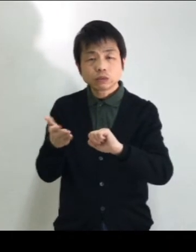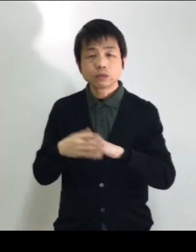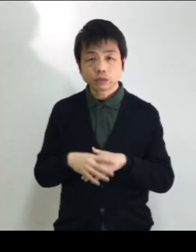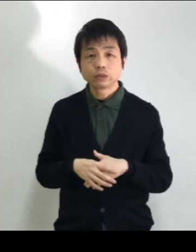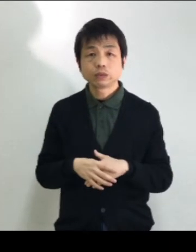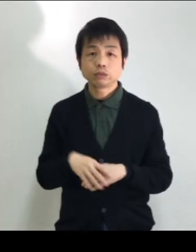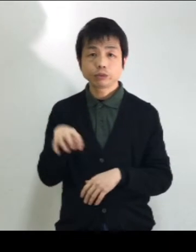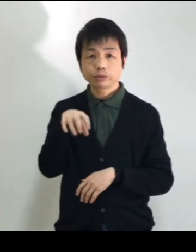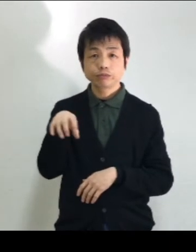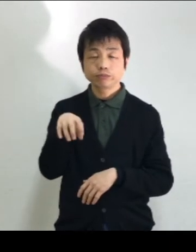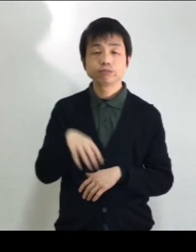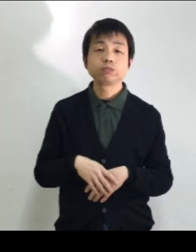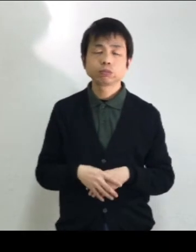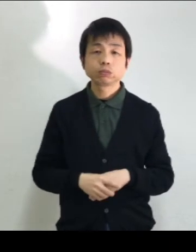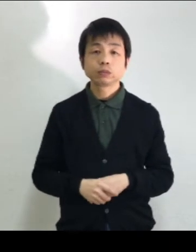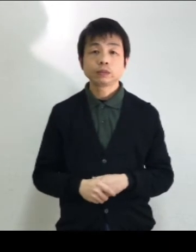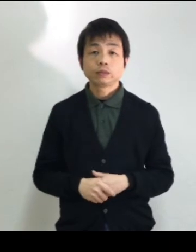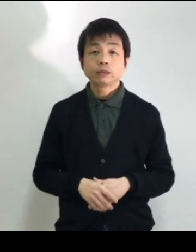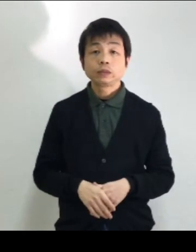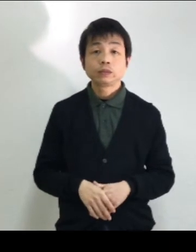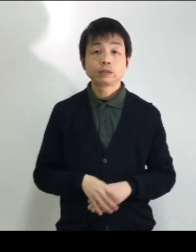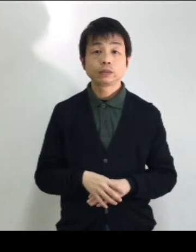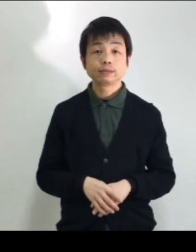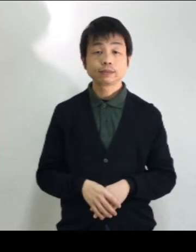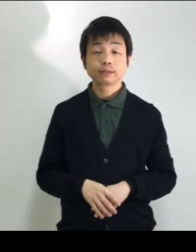ろうっていうところで、